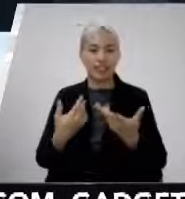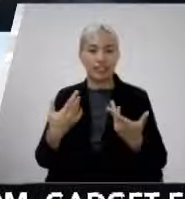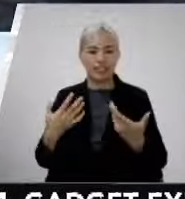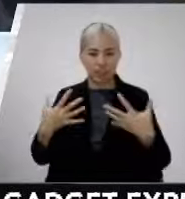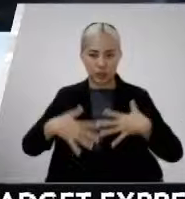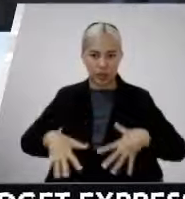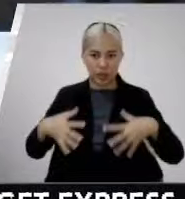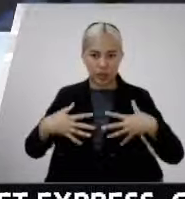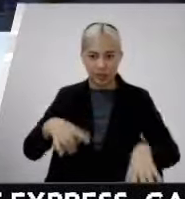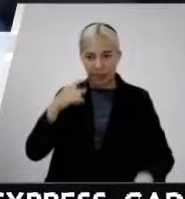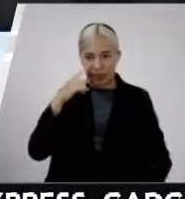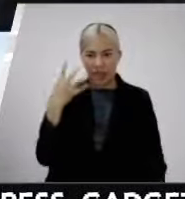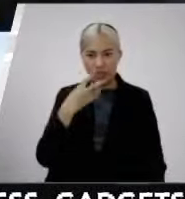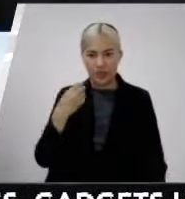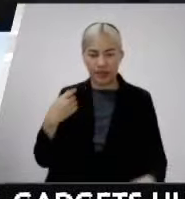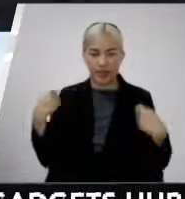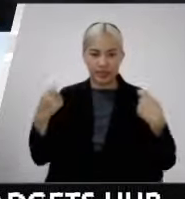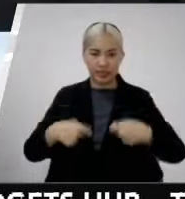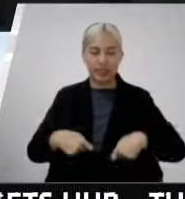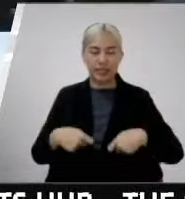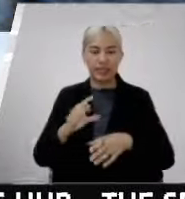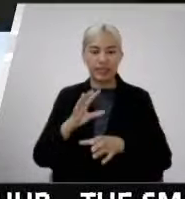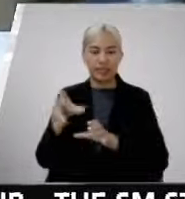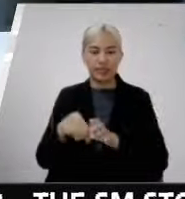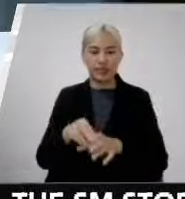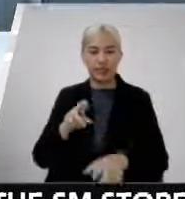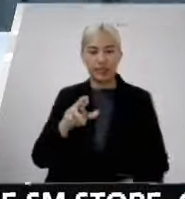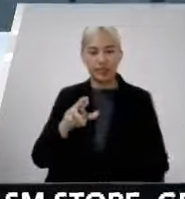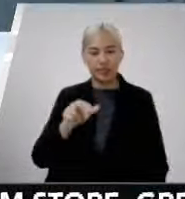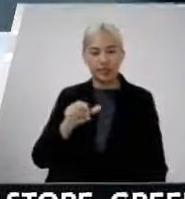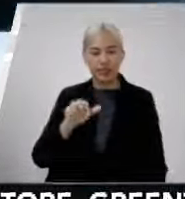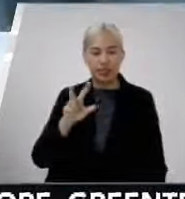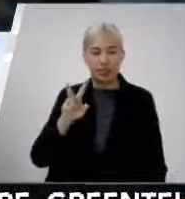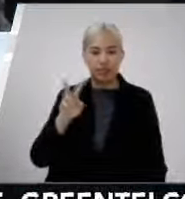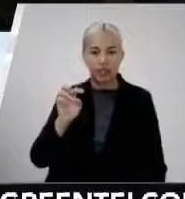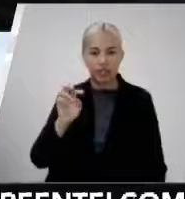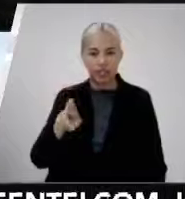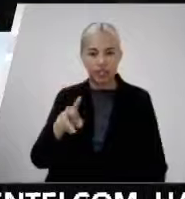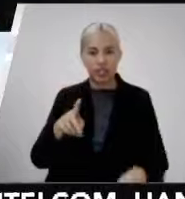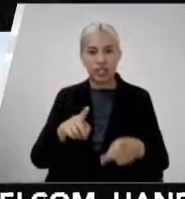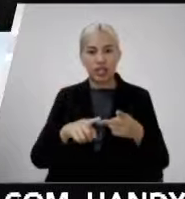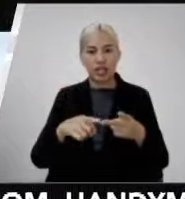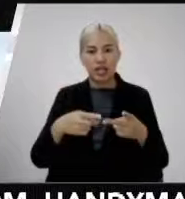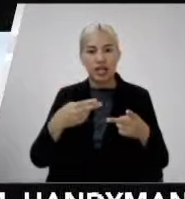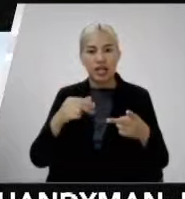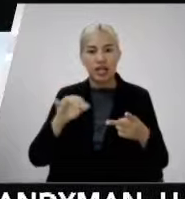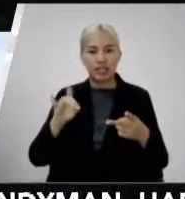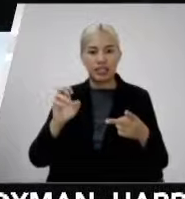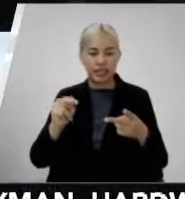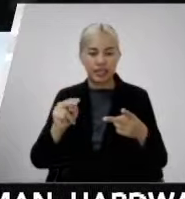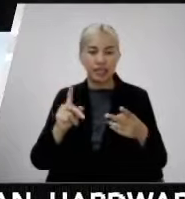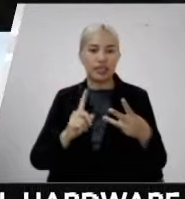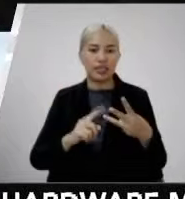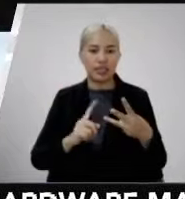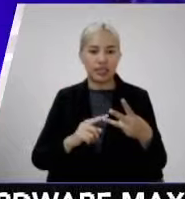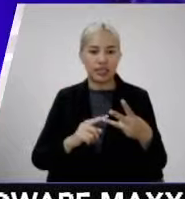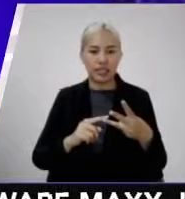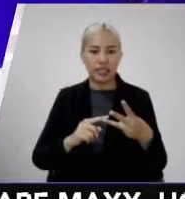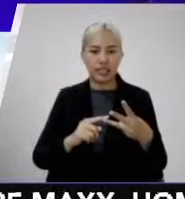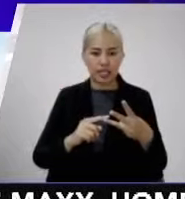ensemble. Kabilang din sa rumampa si River Cruz, Hayden Ko at si Especially For You standout attorney Oliver Mueller.